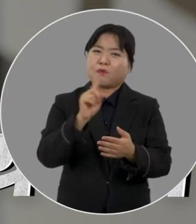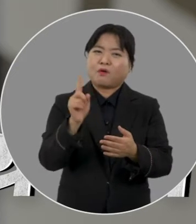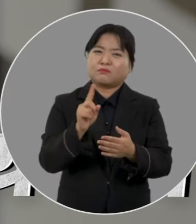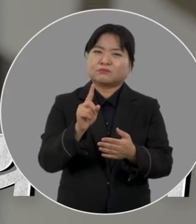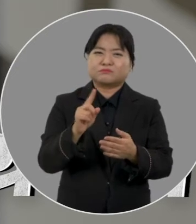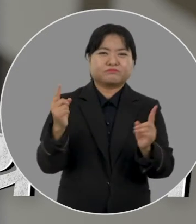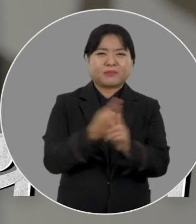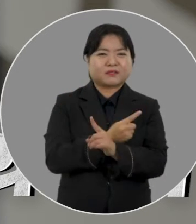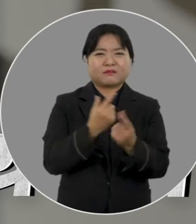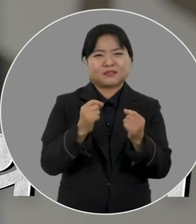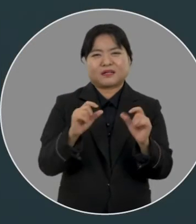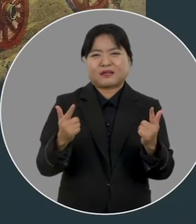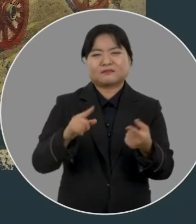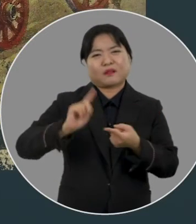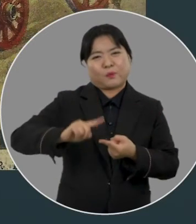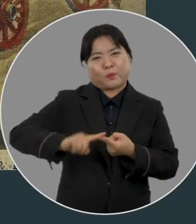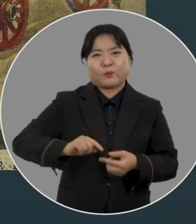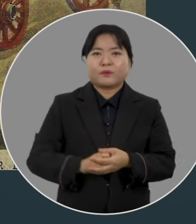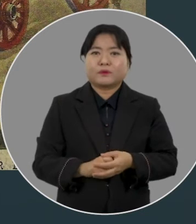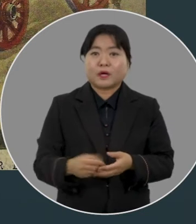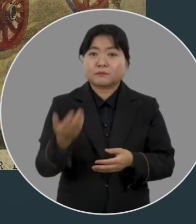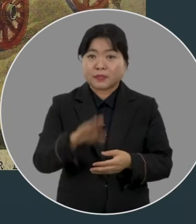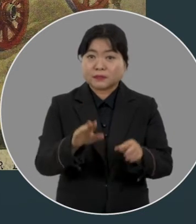것 같지는 않아요. 지금